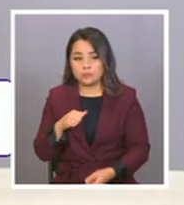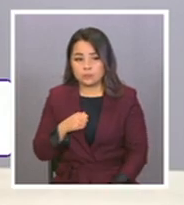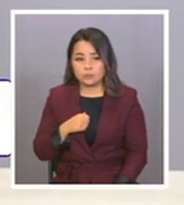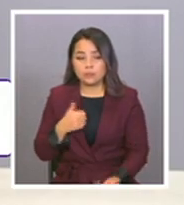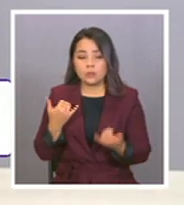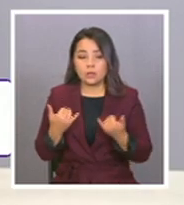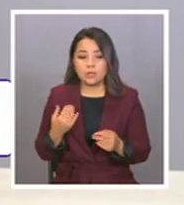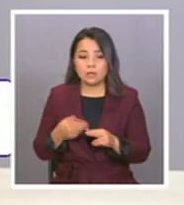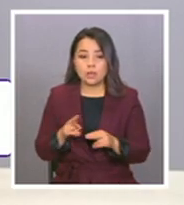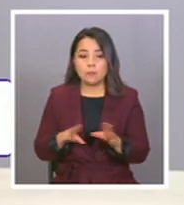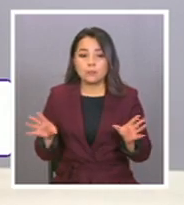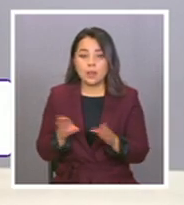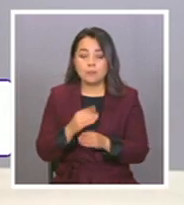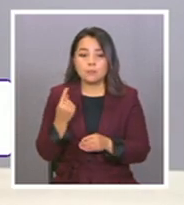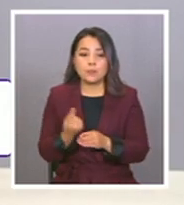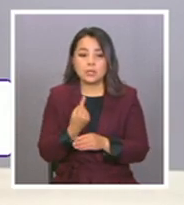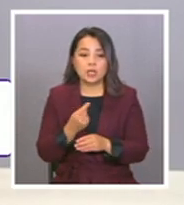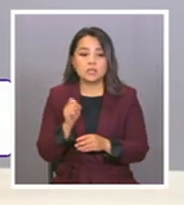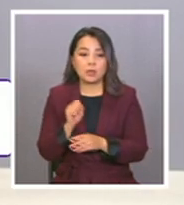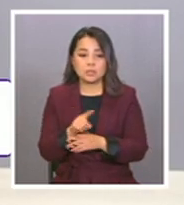Ендеше бірінші тапсырма.